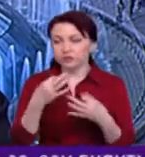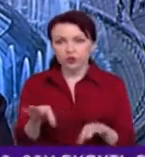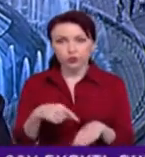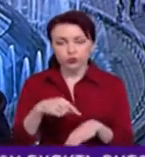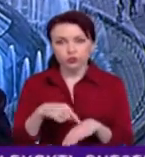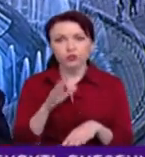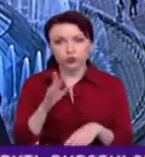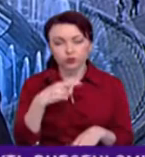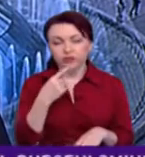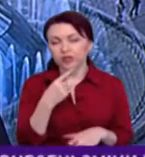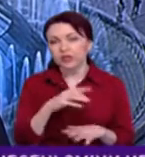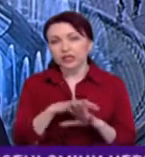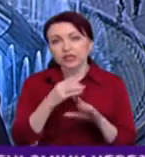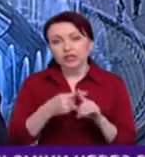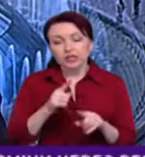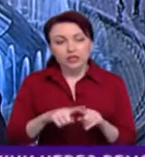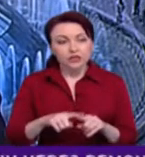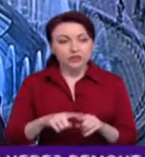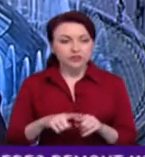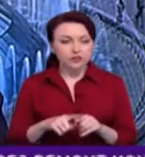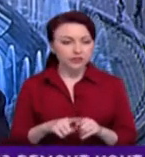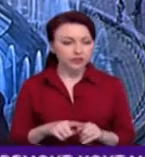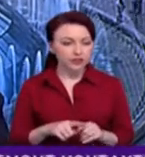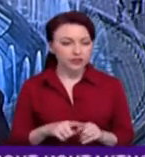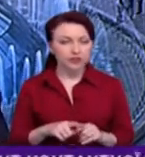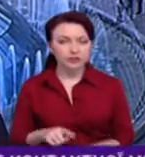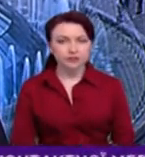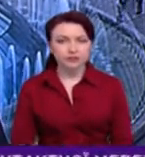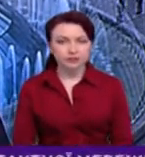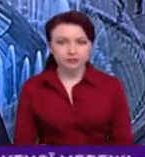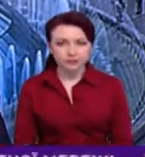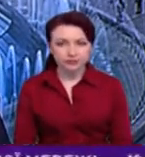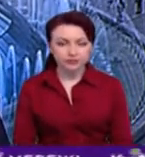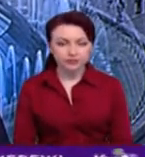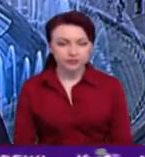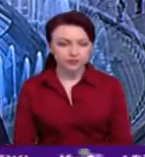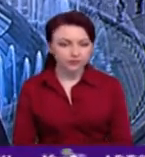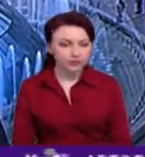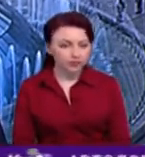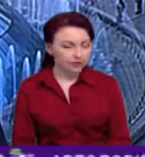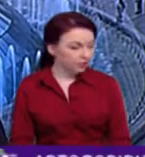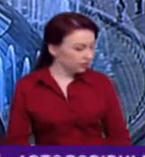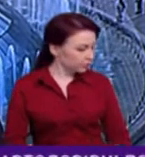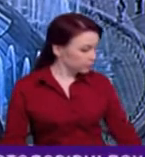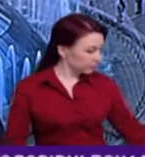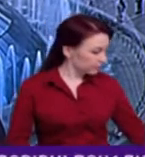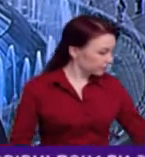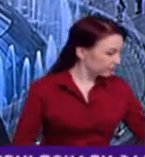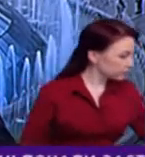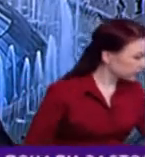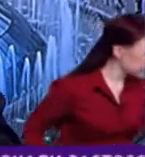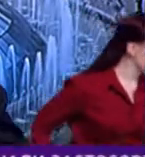говорити. Але якраз в цій годині традиційно ми говоримо про суто про політичні справи, які в будь-якому разі,